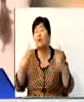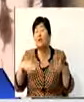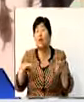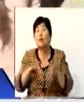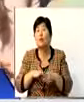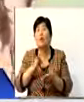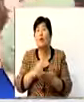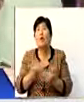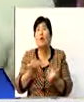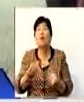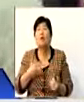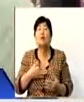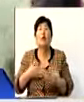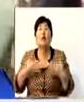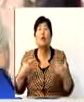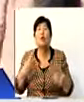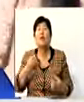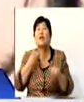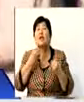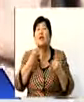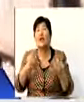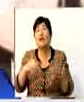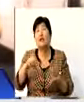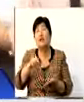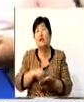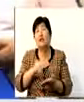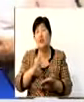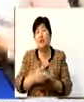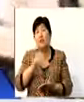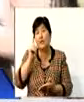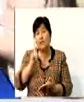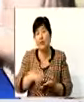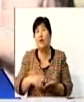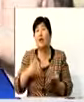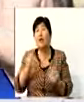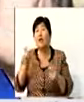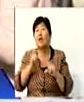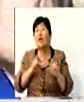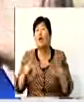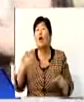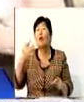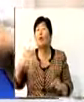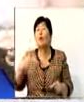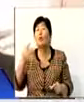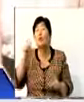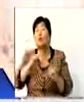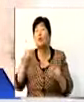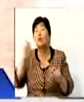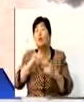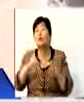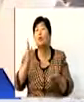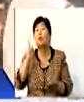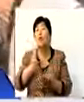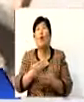келіп тұр. Бұны да біз үлкен бір жақсылықтың нышаны деп сенеміз. Енді мектебімізде 55 оқушы мектеп бітіргелі